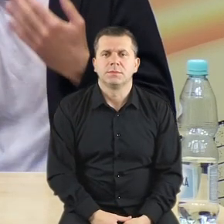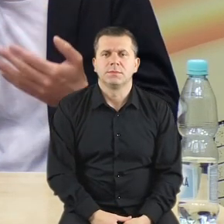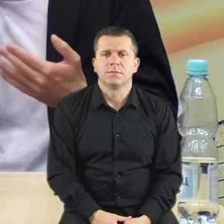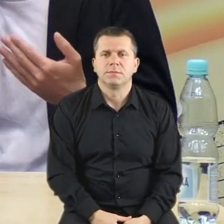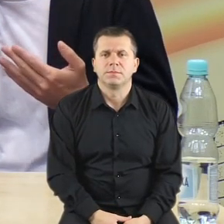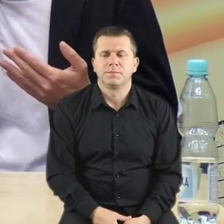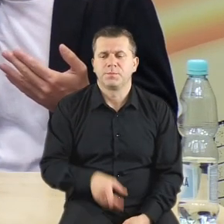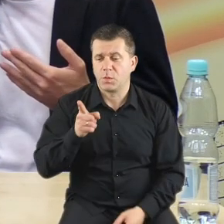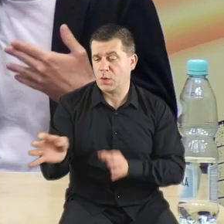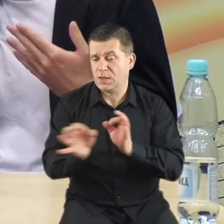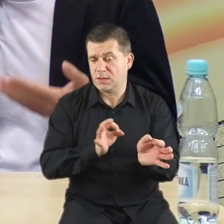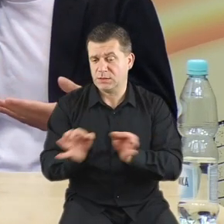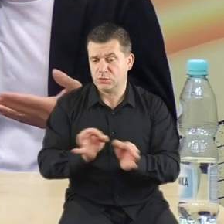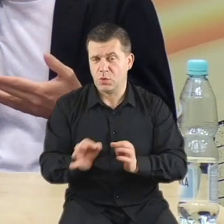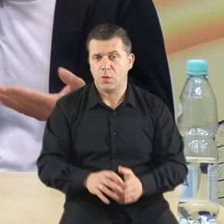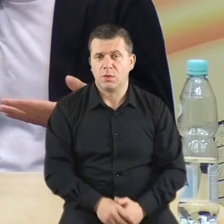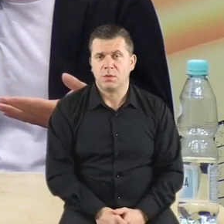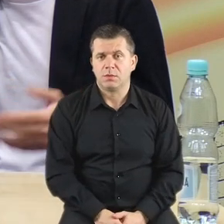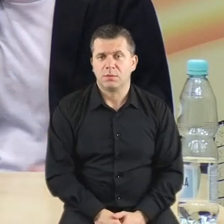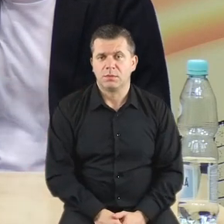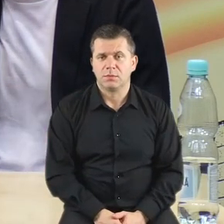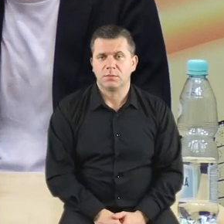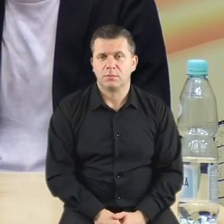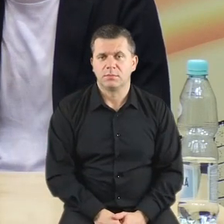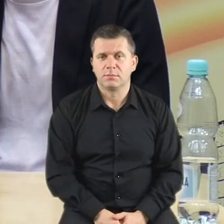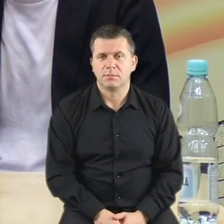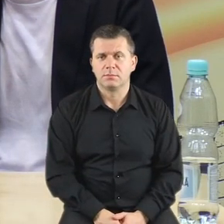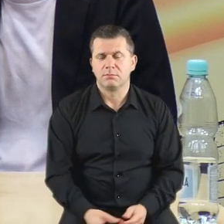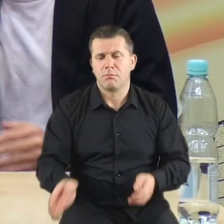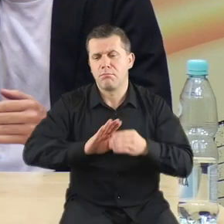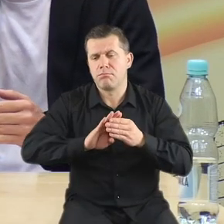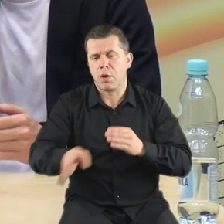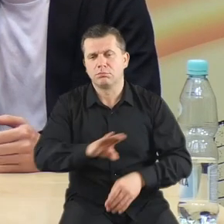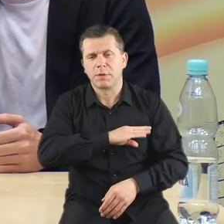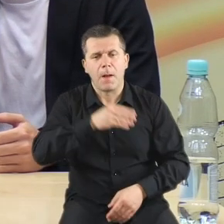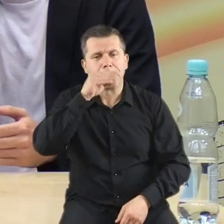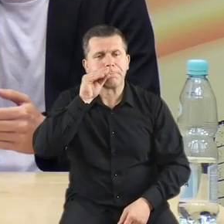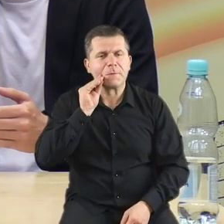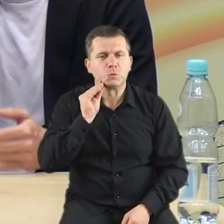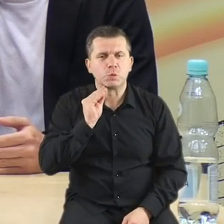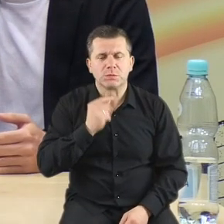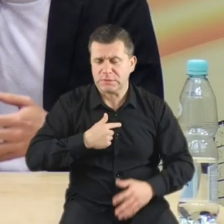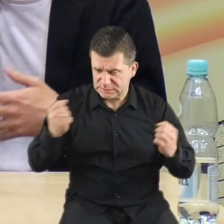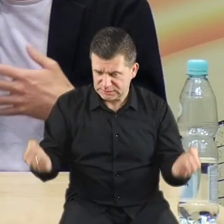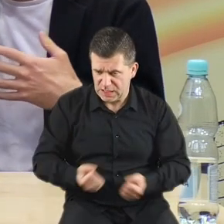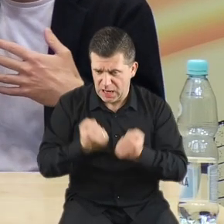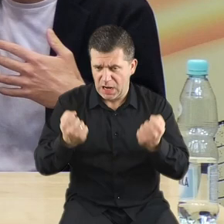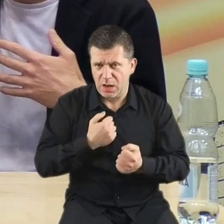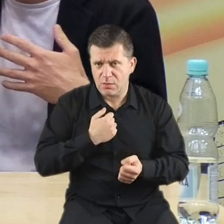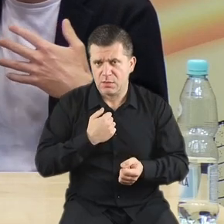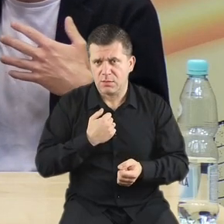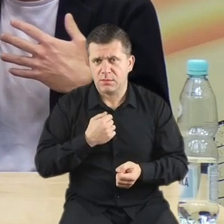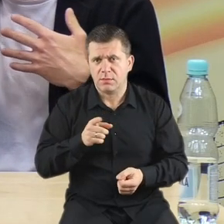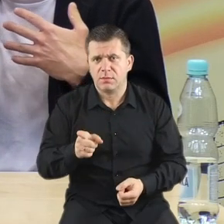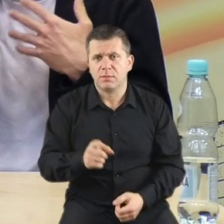tą historię wkraczającą, czy antysemityzm lat 30. po śmierci Piłsudskiego, też starałem się tam dawać oczywiście sposób